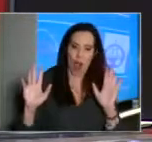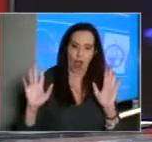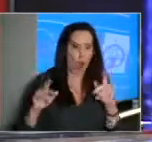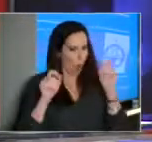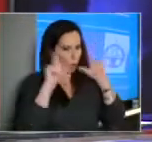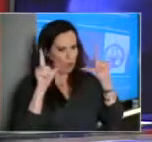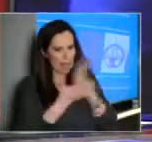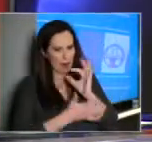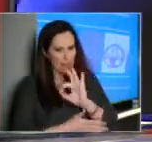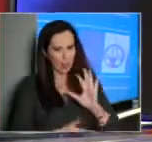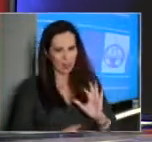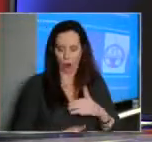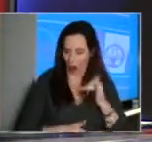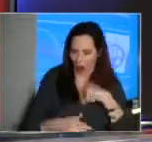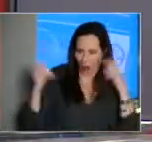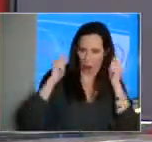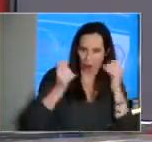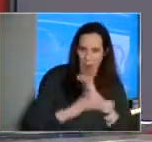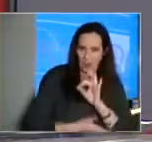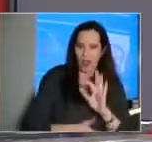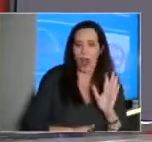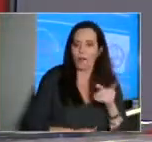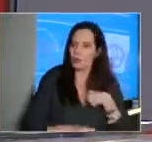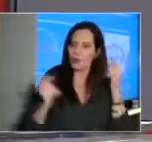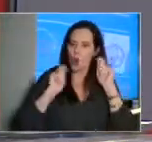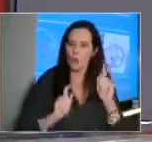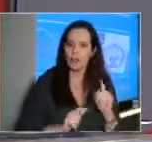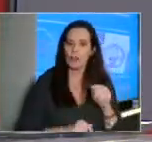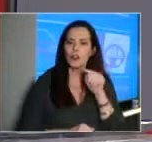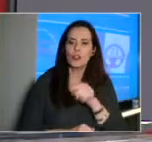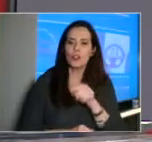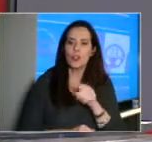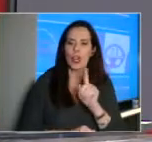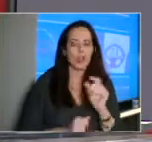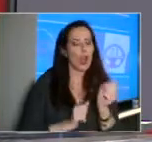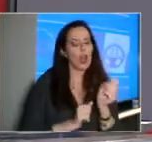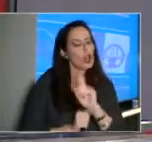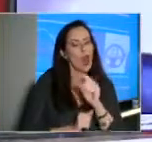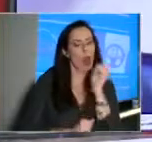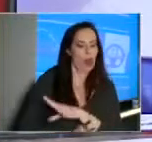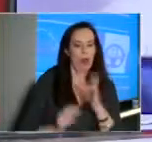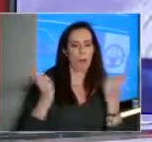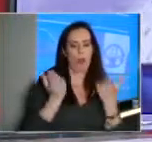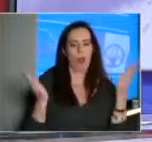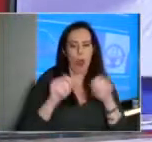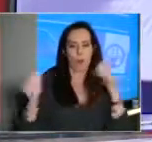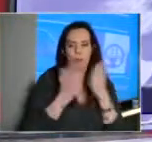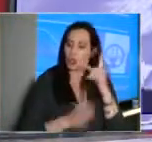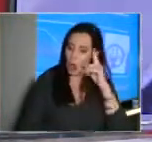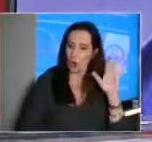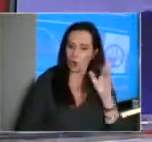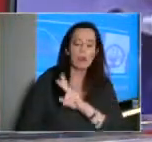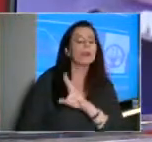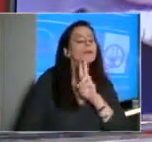הופתעת מההחלטה שלה להצטרף לפוליטיקה? אני הופתעתי, אבל מה שלא הופתעתי זה שהיא לא תזניח את הפועל באר שבע. זה שתדעו,